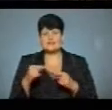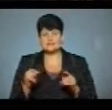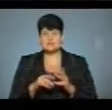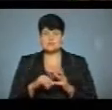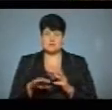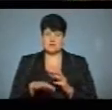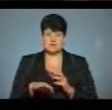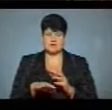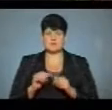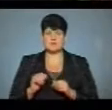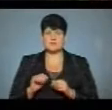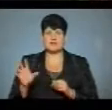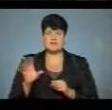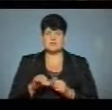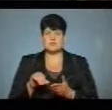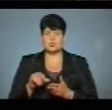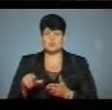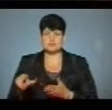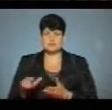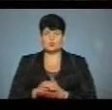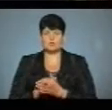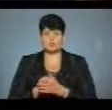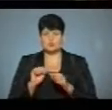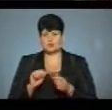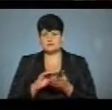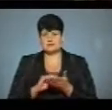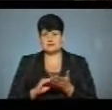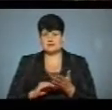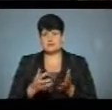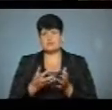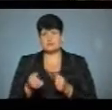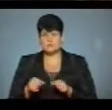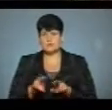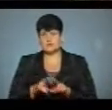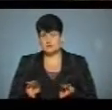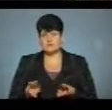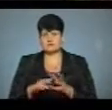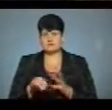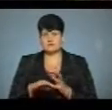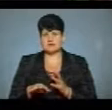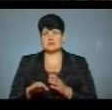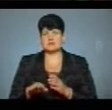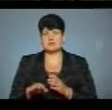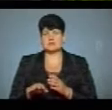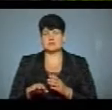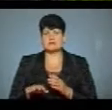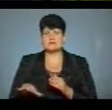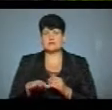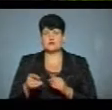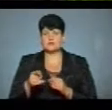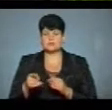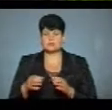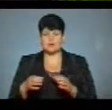земельну ділянку. Всі учасники садового товариства можуть просто написати заяву і отримати аналогічну земельну ділянку на території Тернопільської громади.